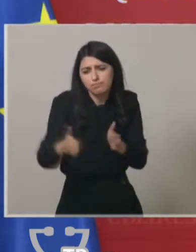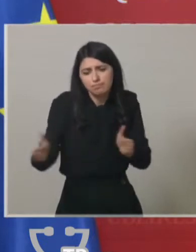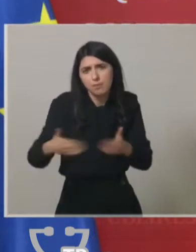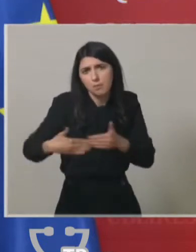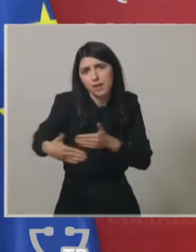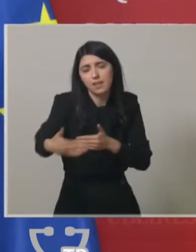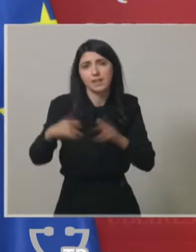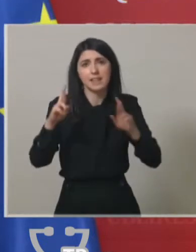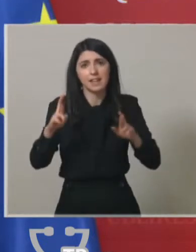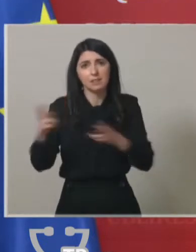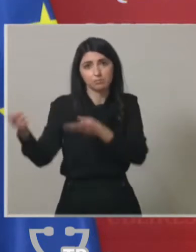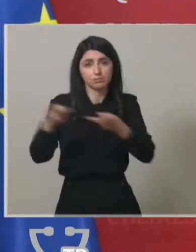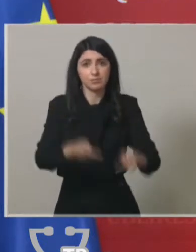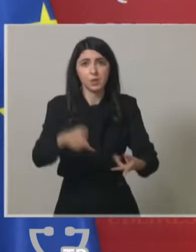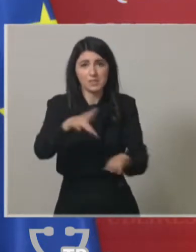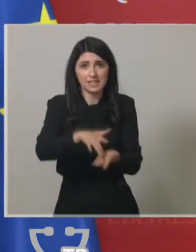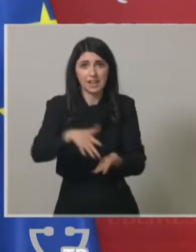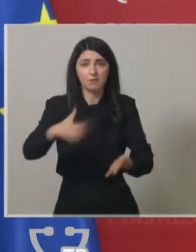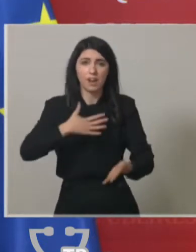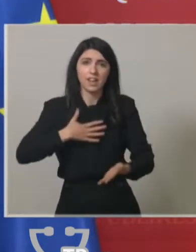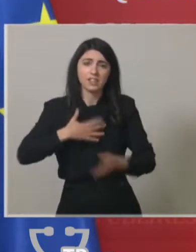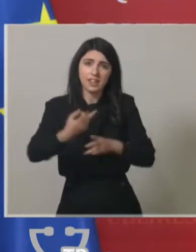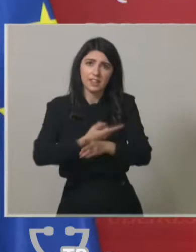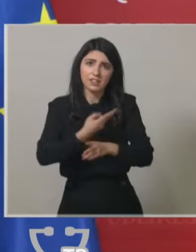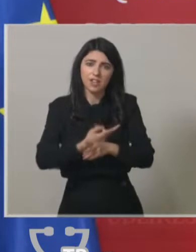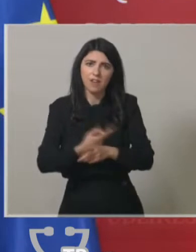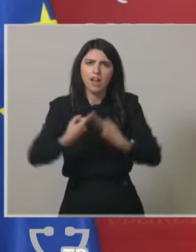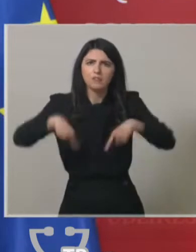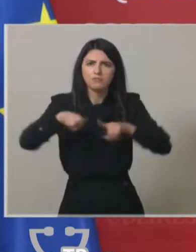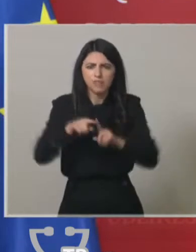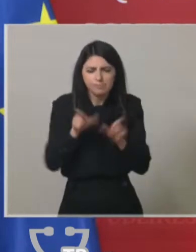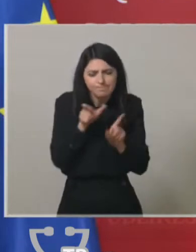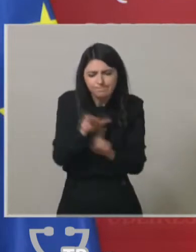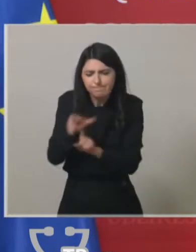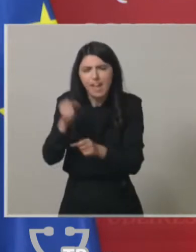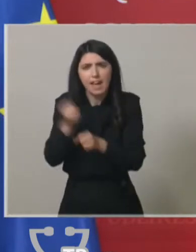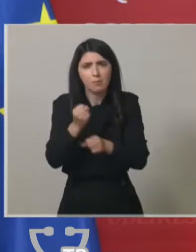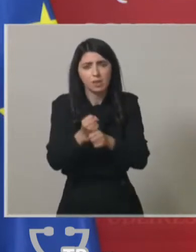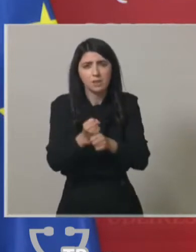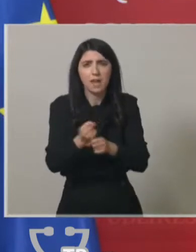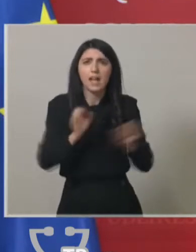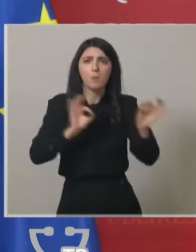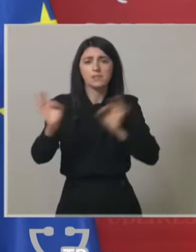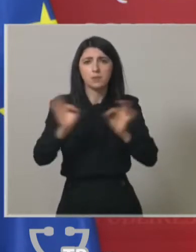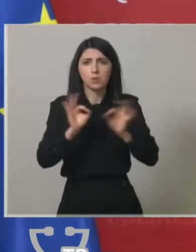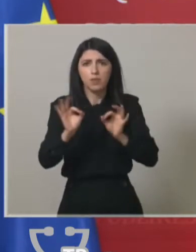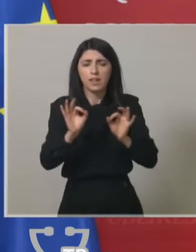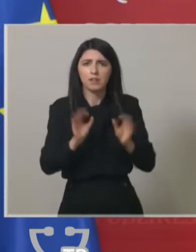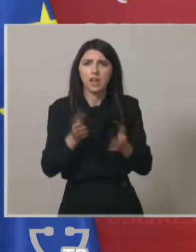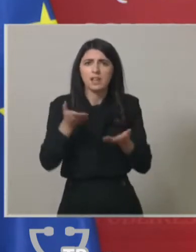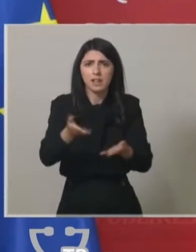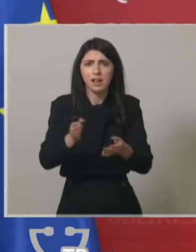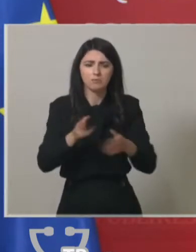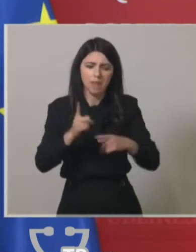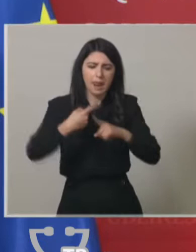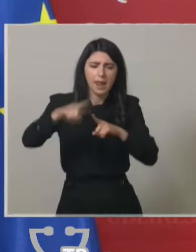тие ќе стигнат во нашата земја. Ние интензивно работиме и на обезбедување со одветен начин